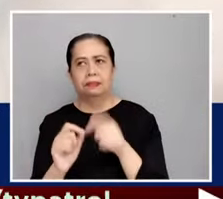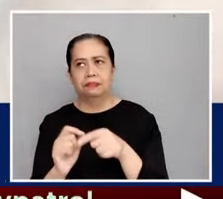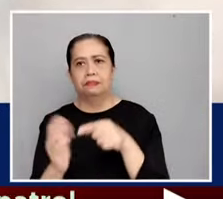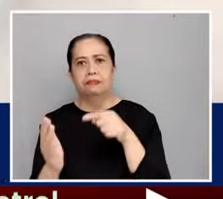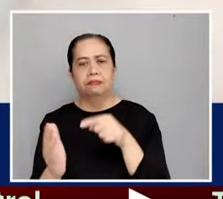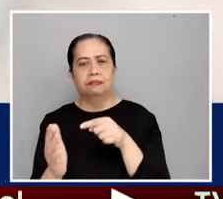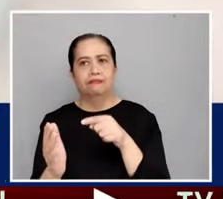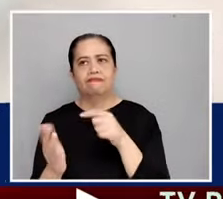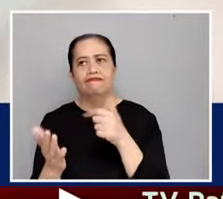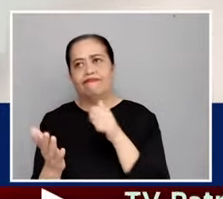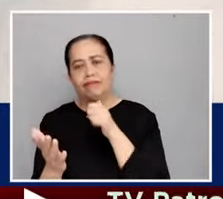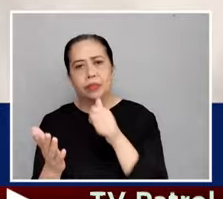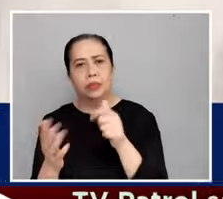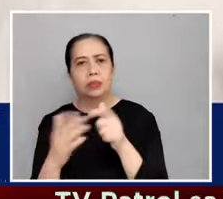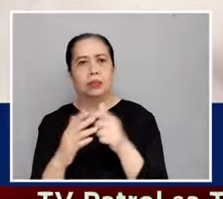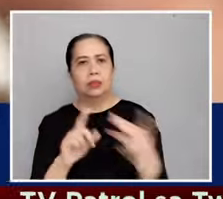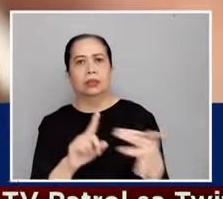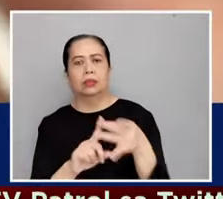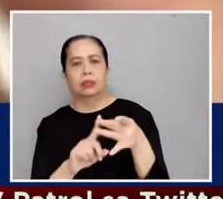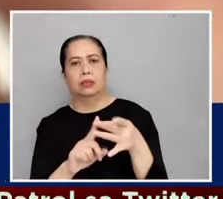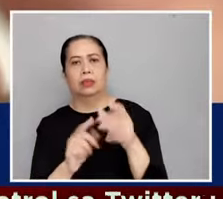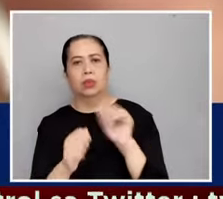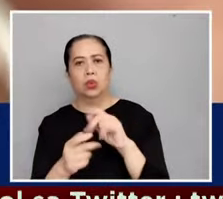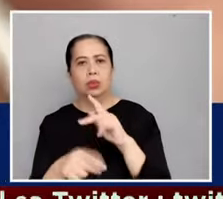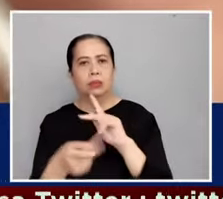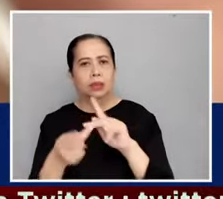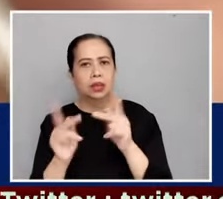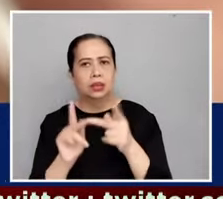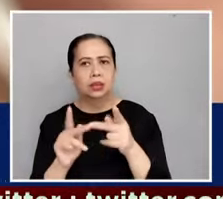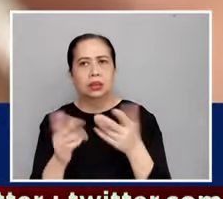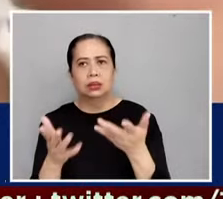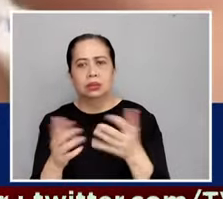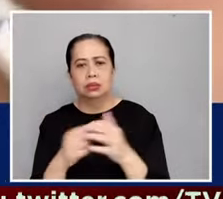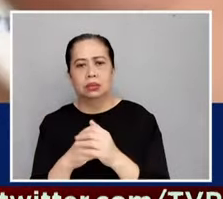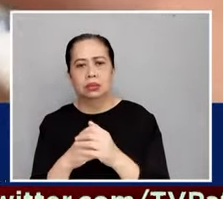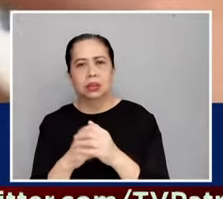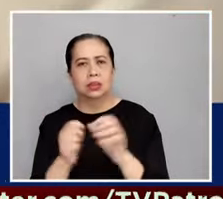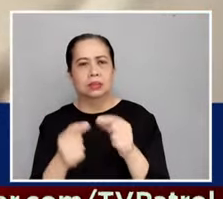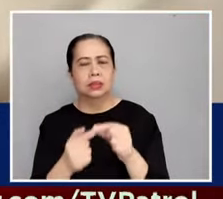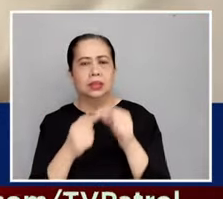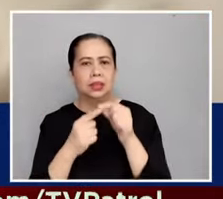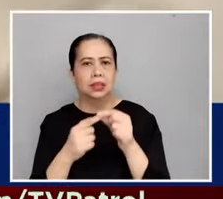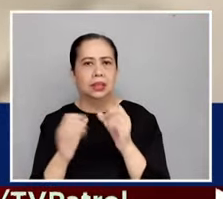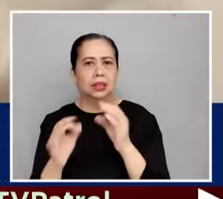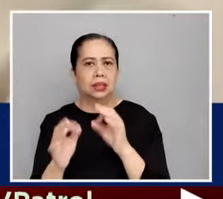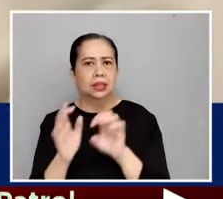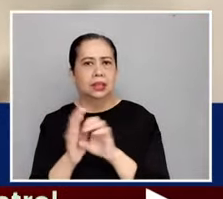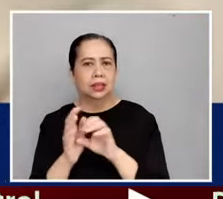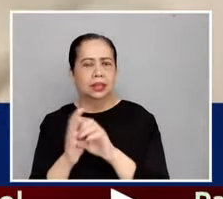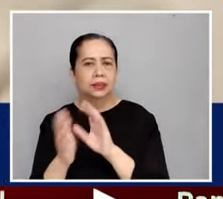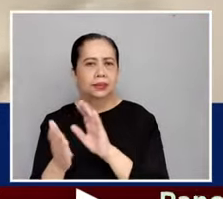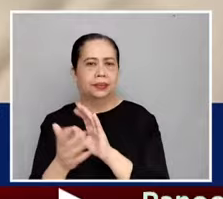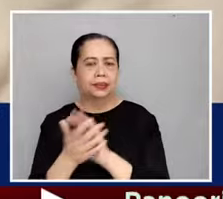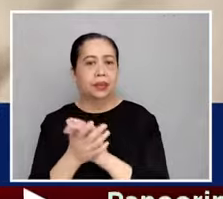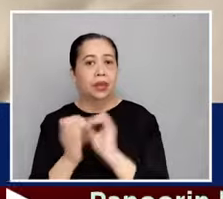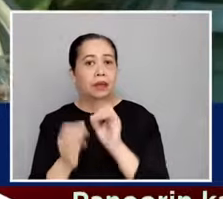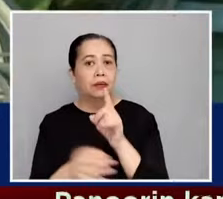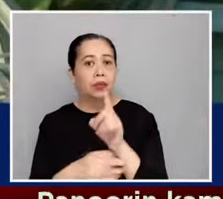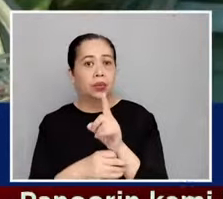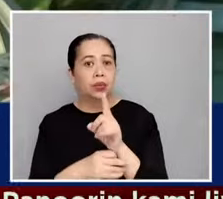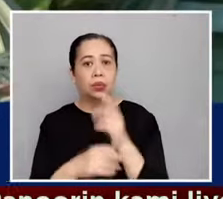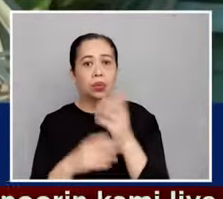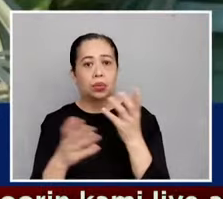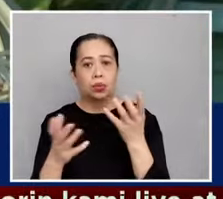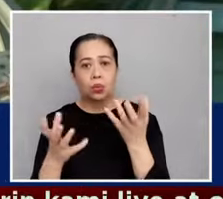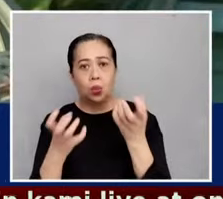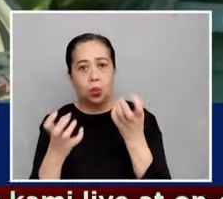not getting infect your partner in terms of lalo na sa HIV. If you are wanting to